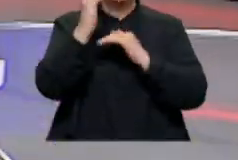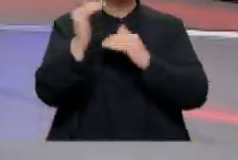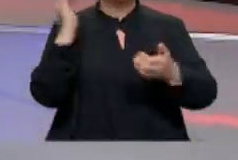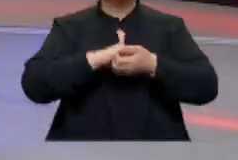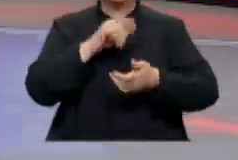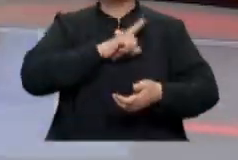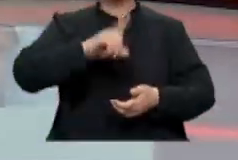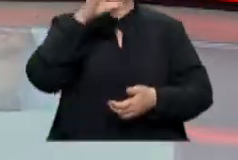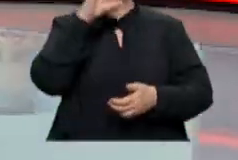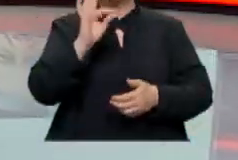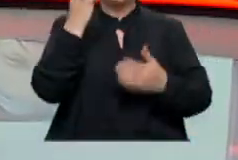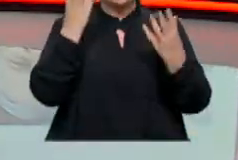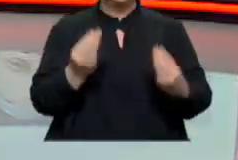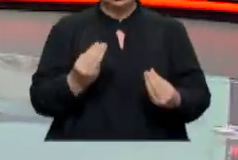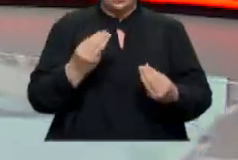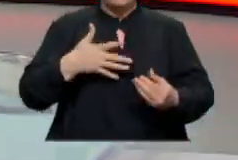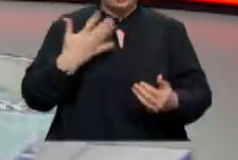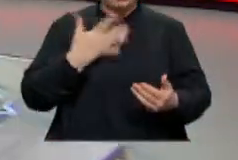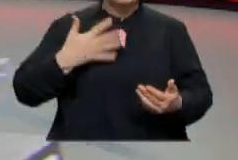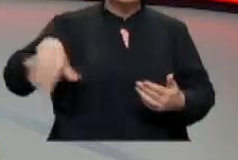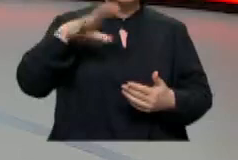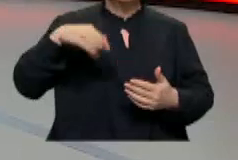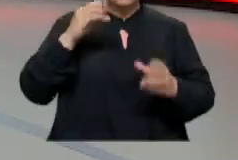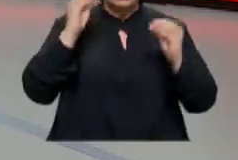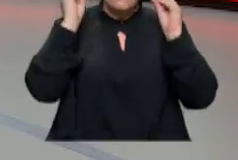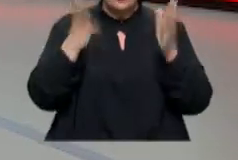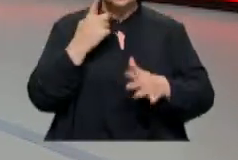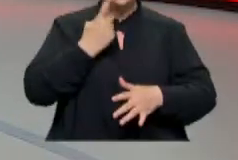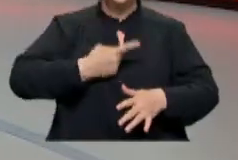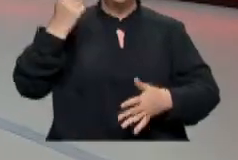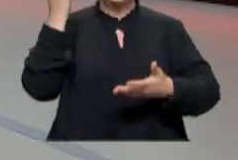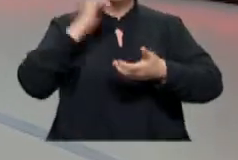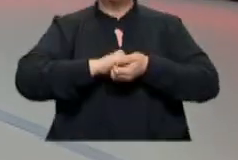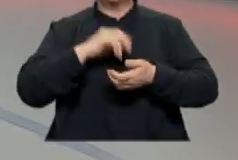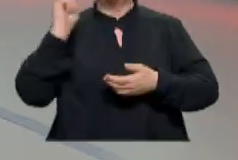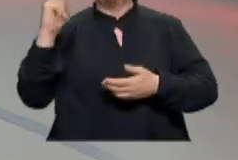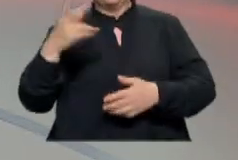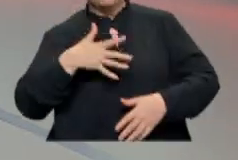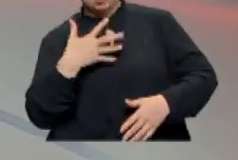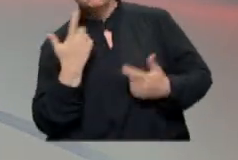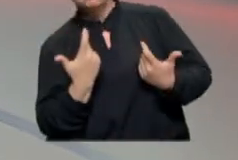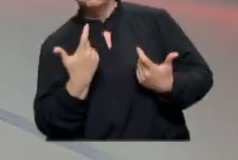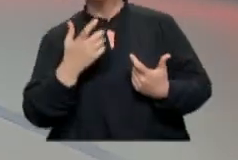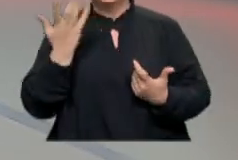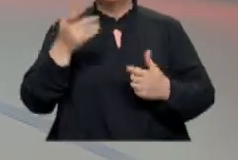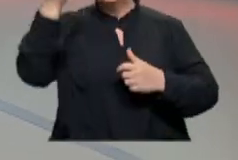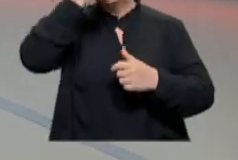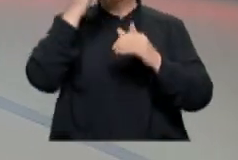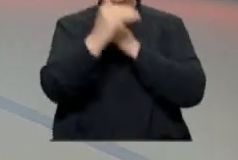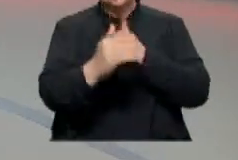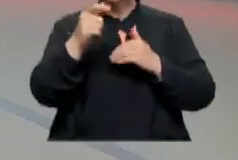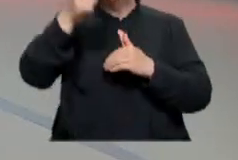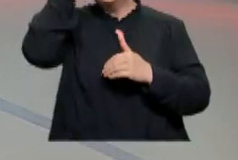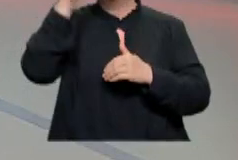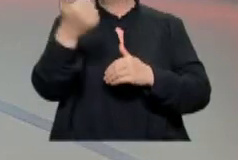İttifakı'nın adayının kim olacağı merak ediliyor. En çok da Cumhur İttifakı tarafından merak ediliyor. Elbette bu ülkede yaşayan insanlar, bu